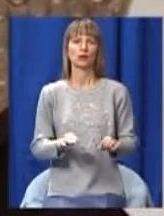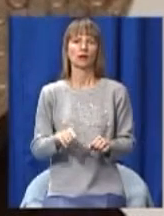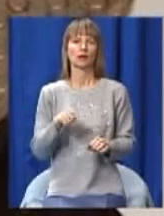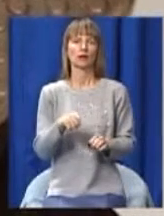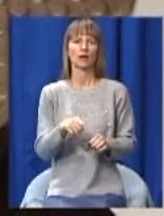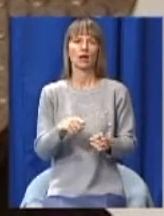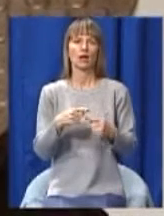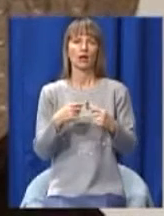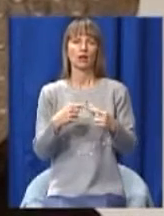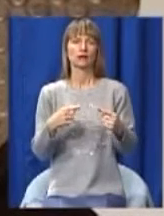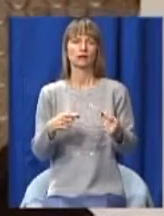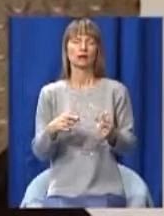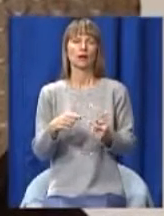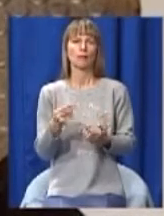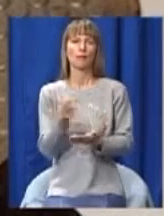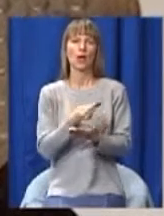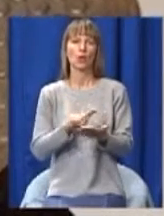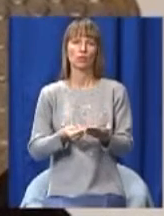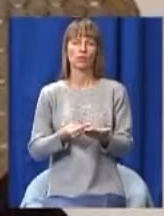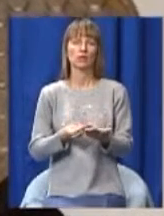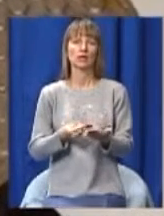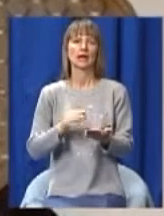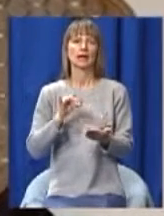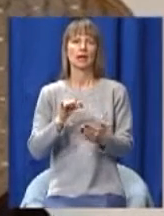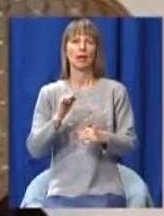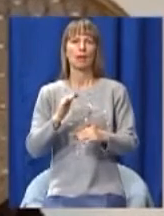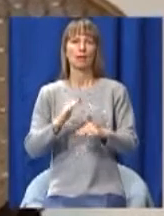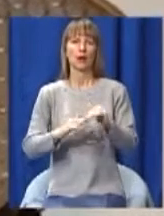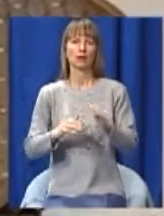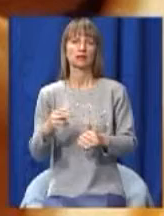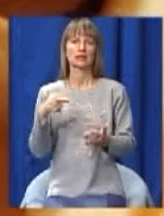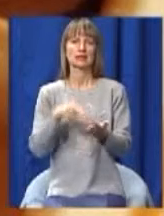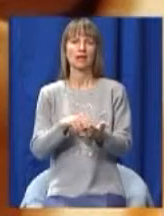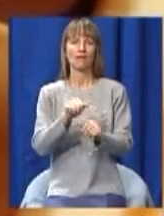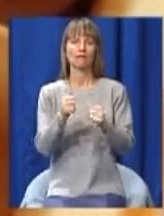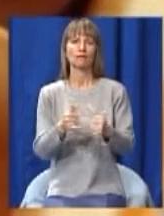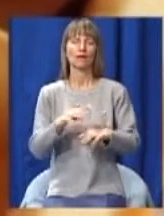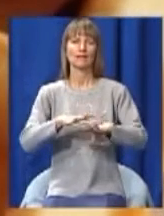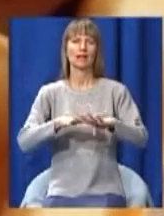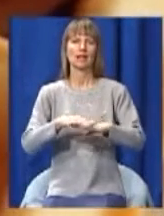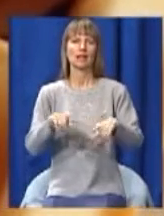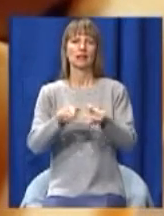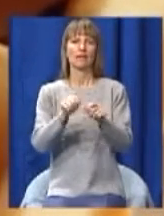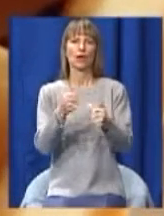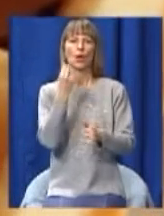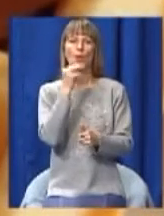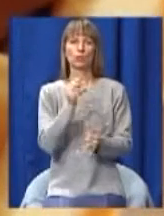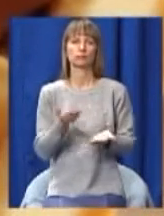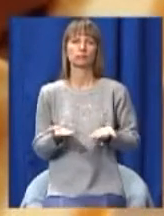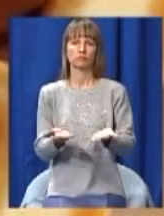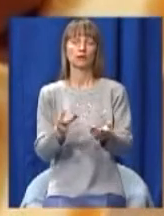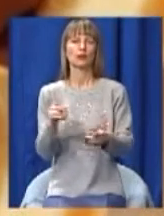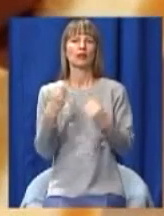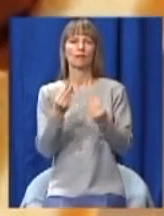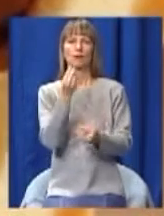мали різноманітні символи та малюнки, але класичними стали форми вафель у клітинку. Така форма краще пропікалась, що надавала